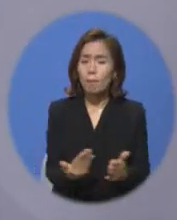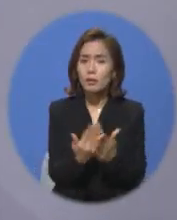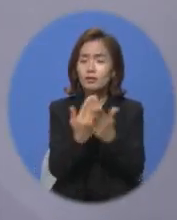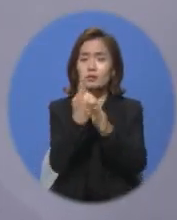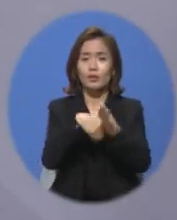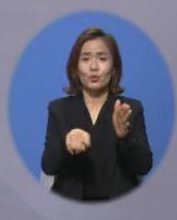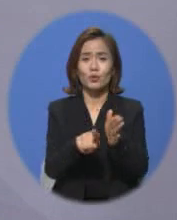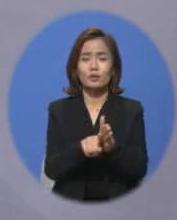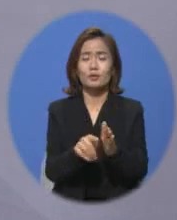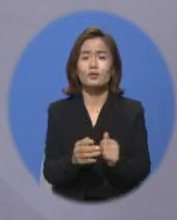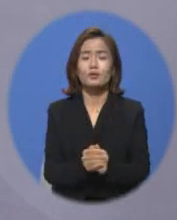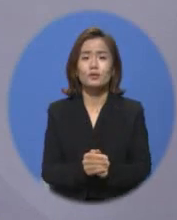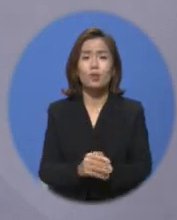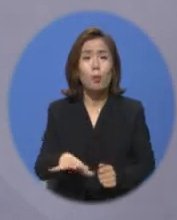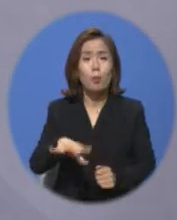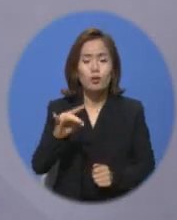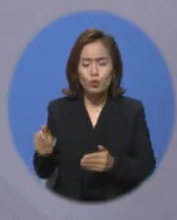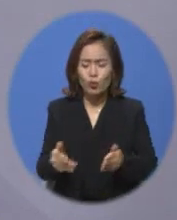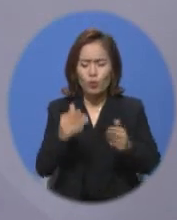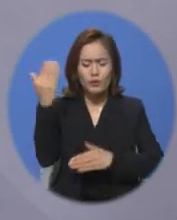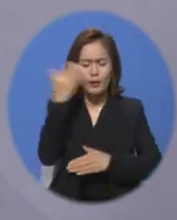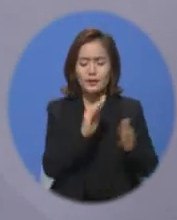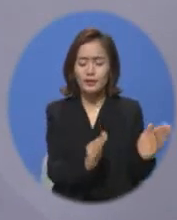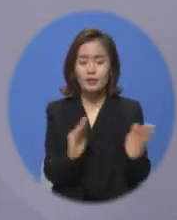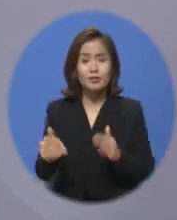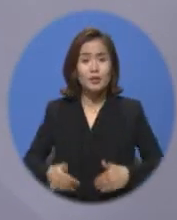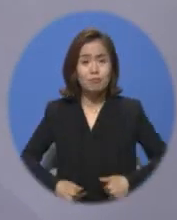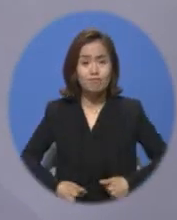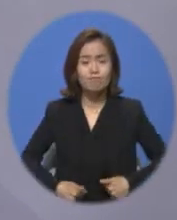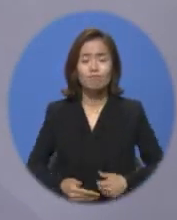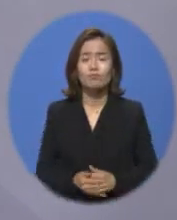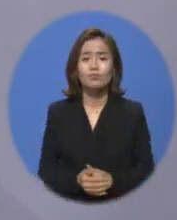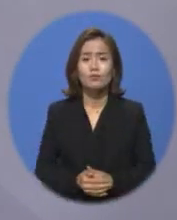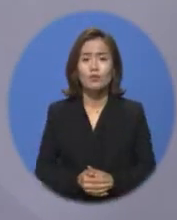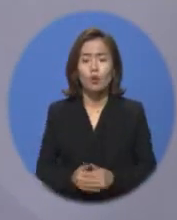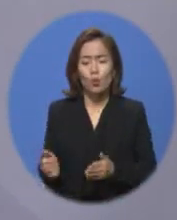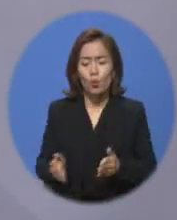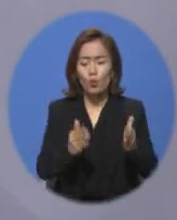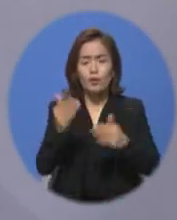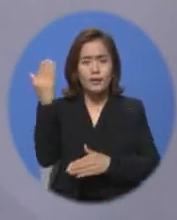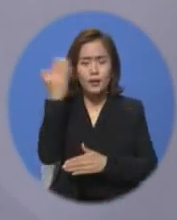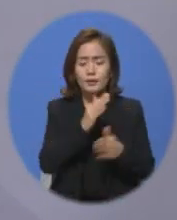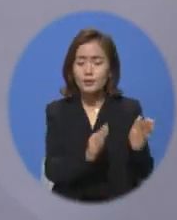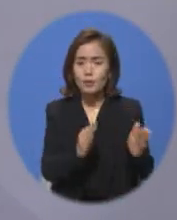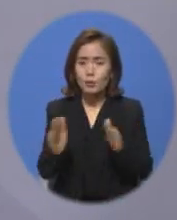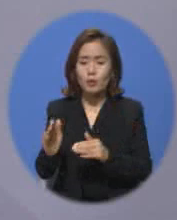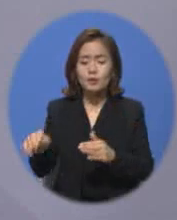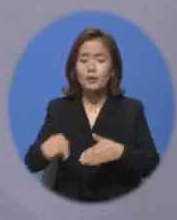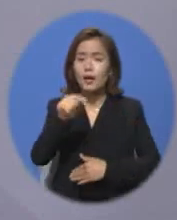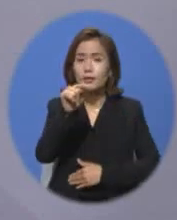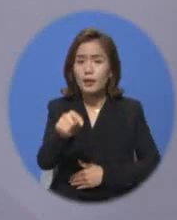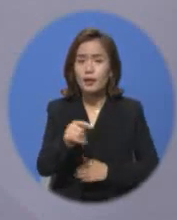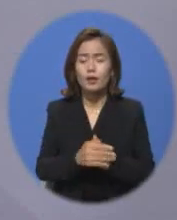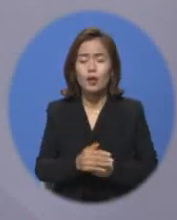발전하려면먼저 도로망을재정비해야한다고생각합니다.도로를유지관리하고친환경적인녹색